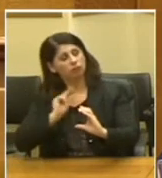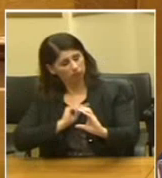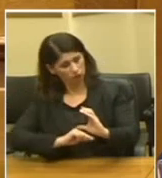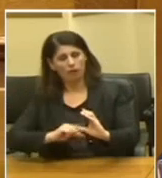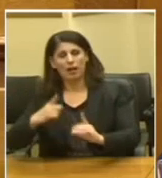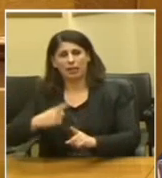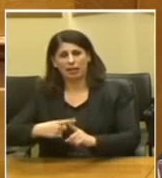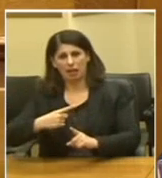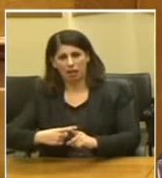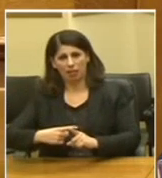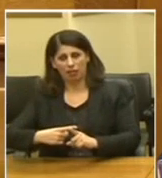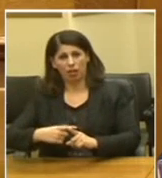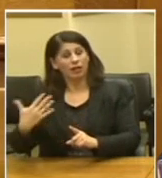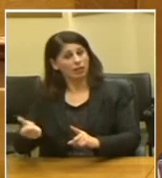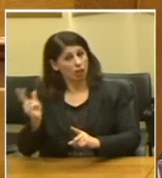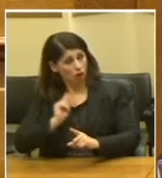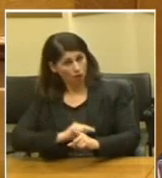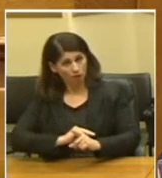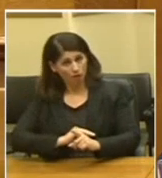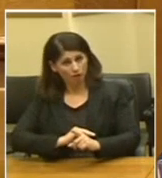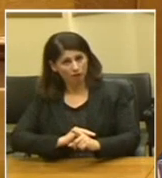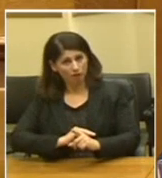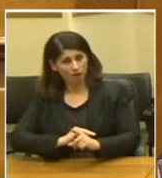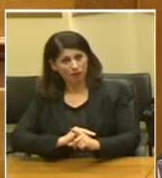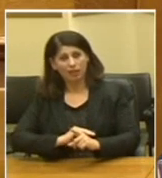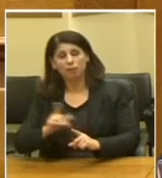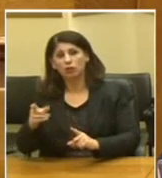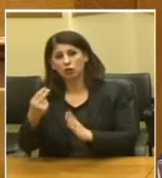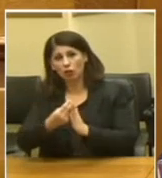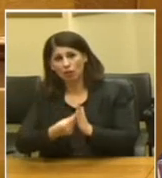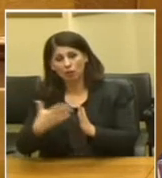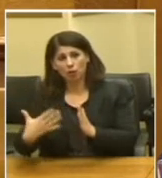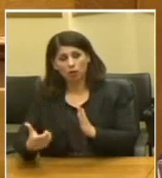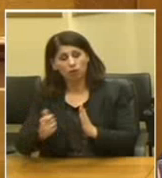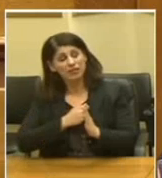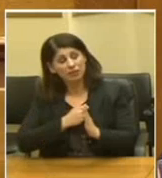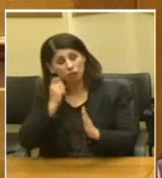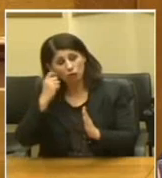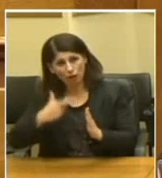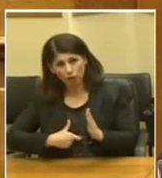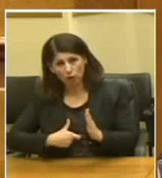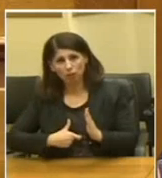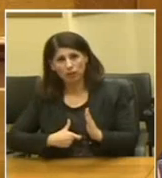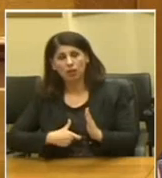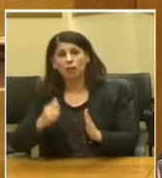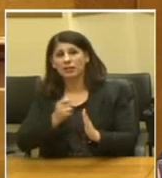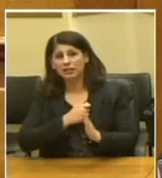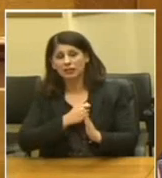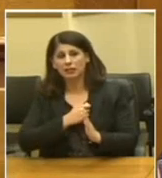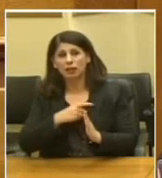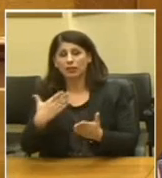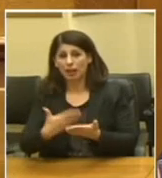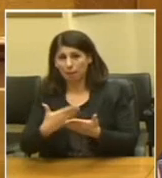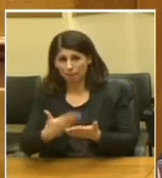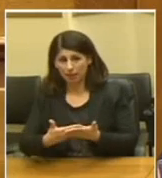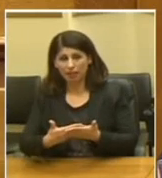και είναι ωφέλιμη για τη χώρα στο βαθμό που έχουμε αυτοπεποίθηση, που πιστεύουμε ότι τα επιχειρήματά μας είναι ισχυρά με βάση το